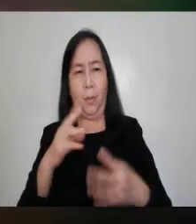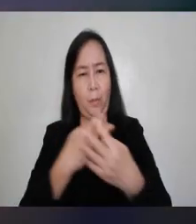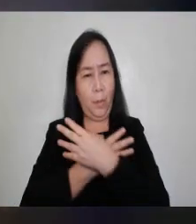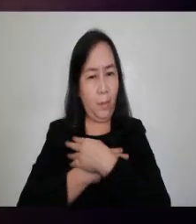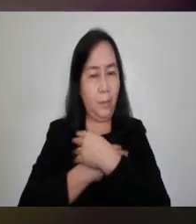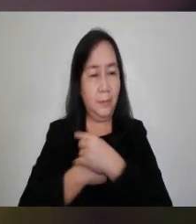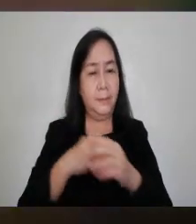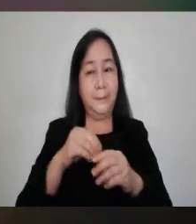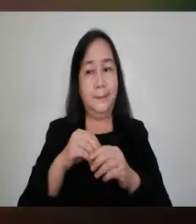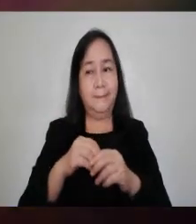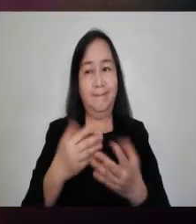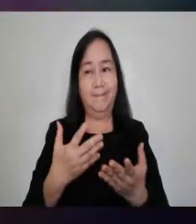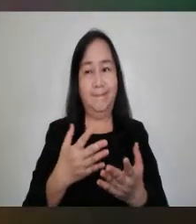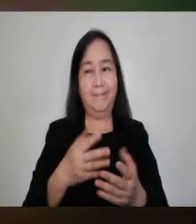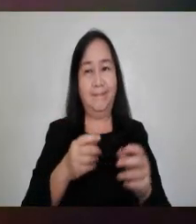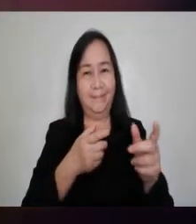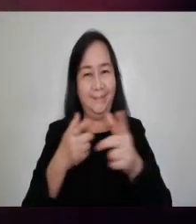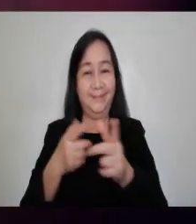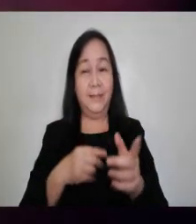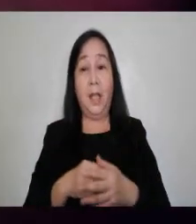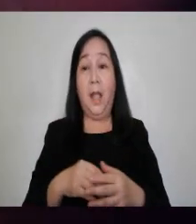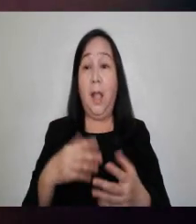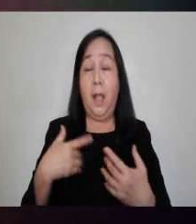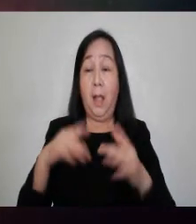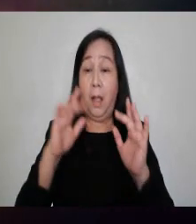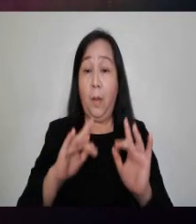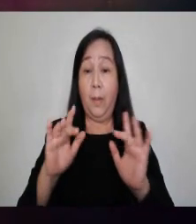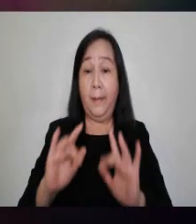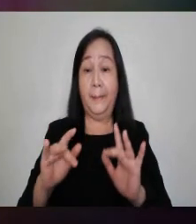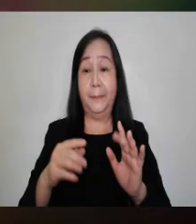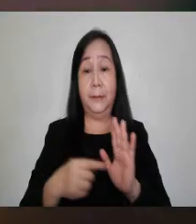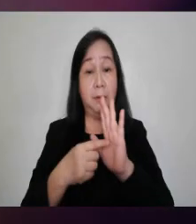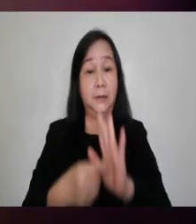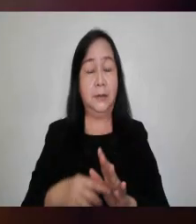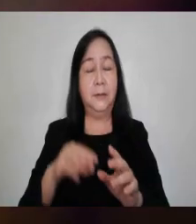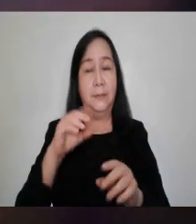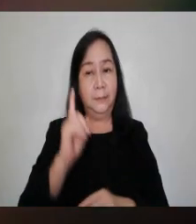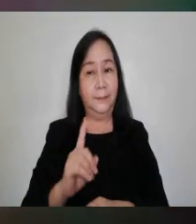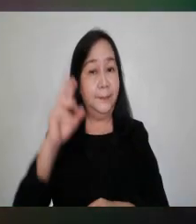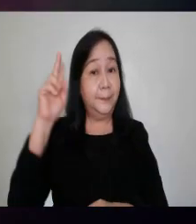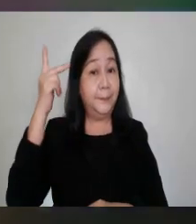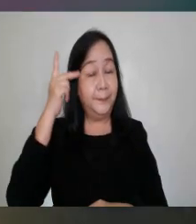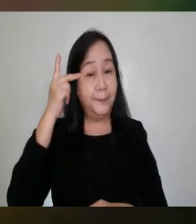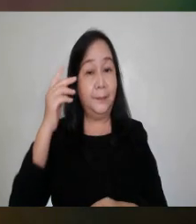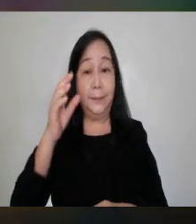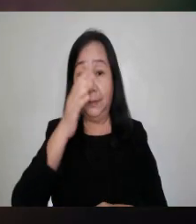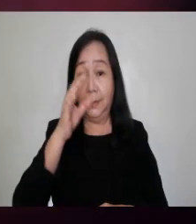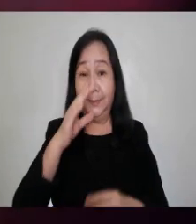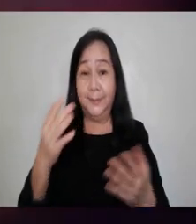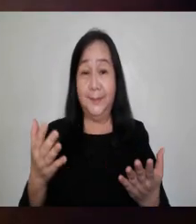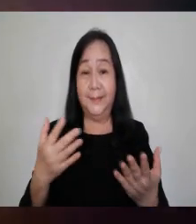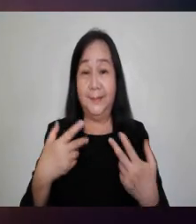tumangging barilin ang isang oso sa pangangaso. Ang kanyang awa ay naipakita sa isang political